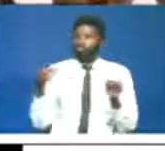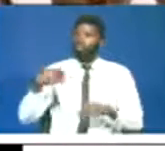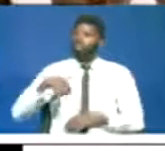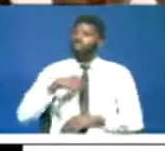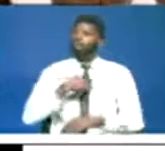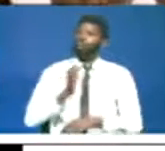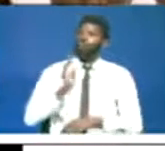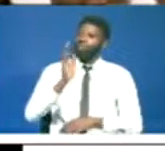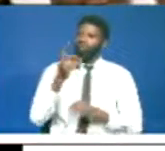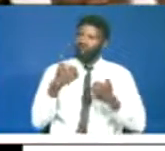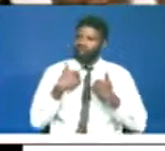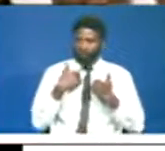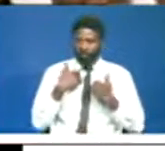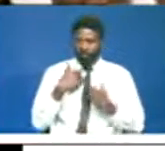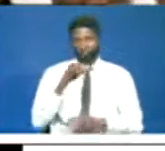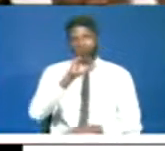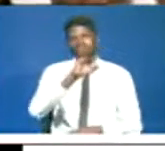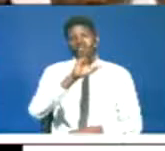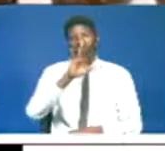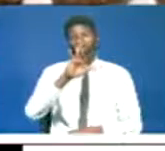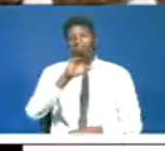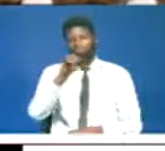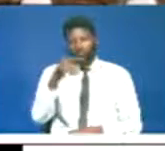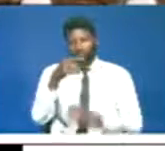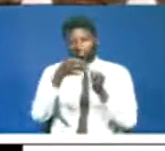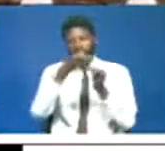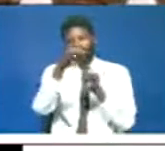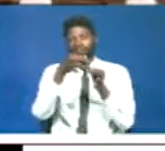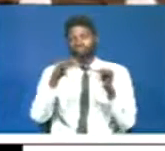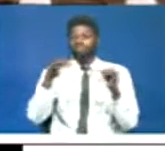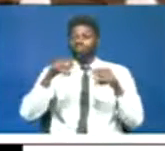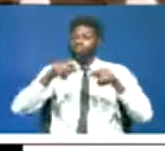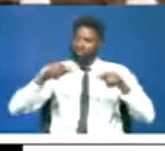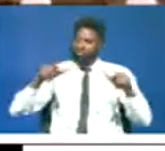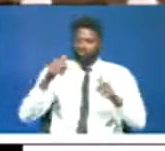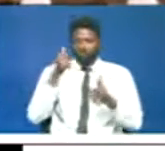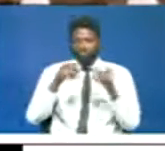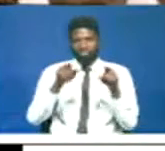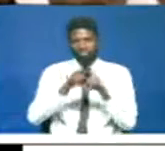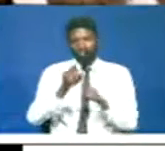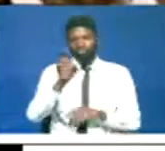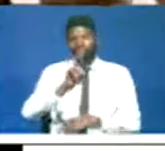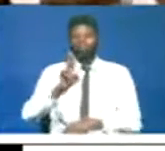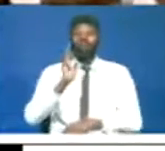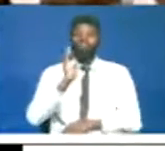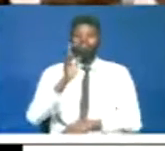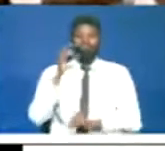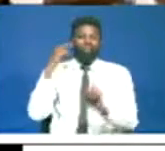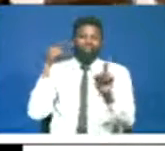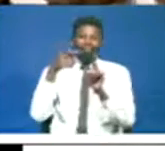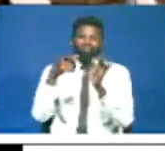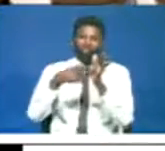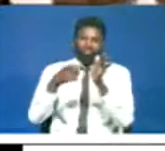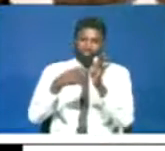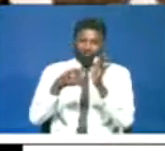na ardhi 35,000 ekari ambazo zitatumika katika kuzalisha mpunga